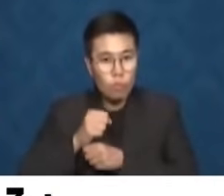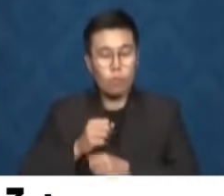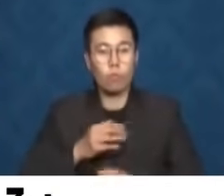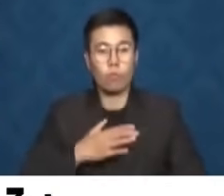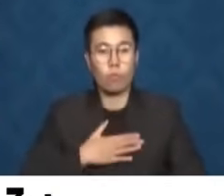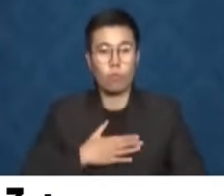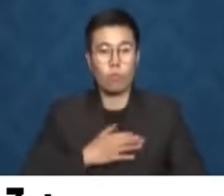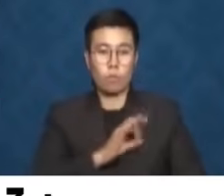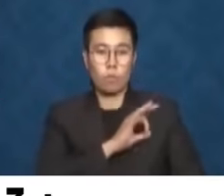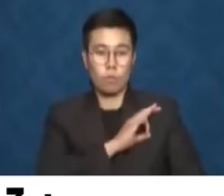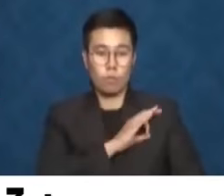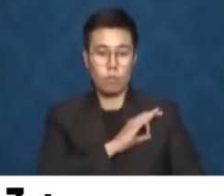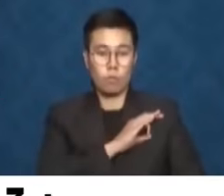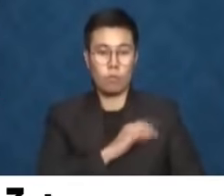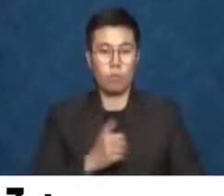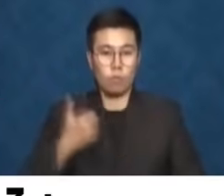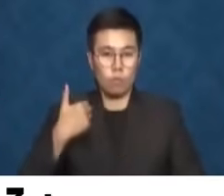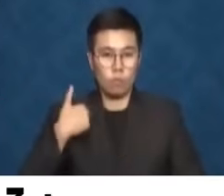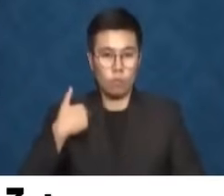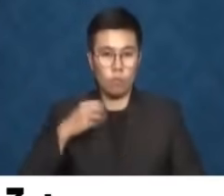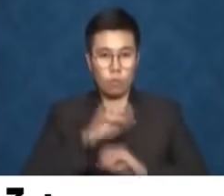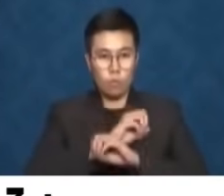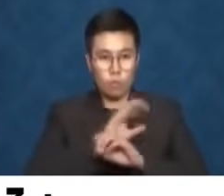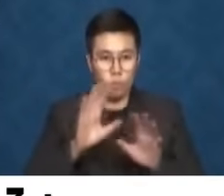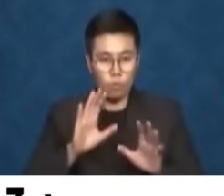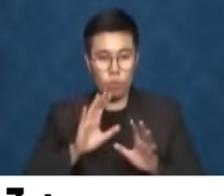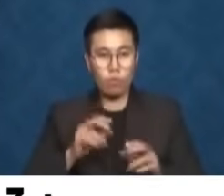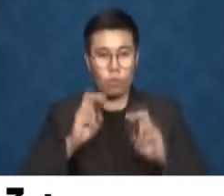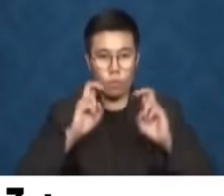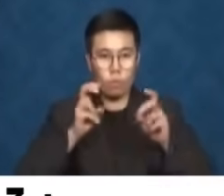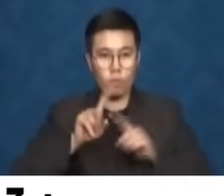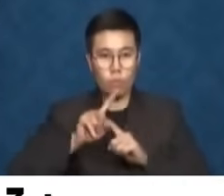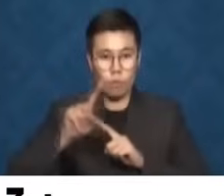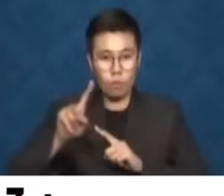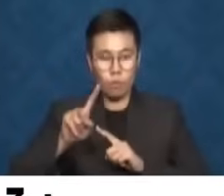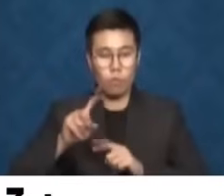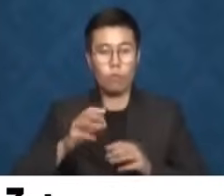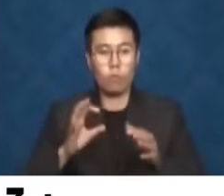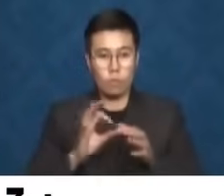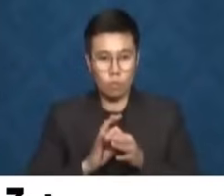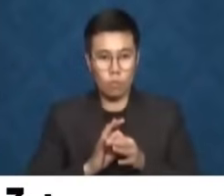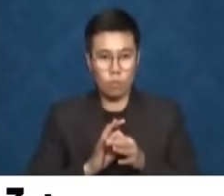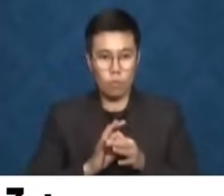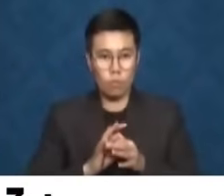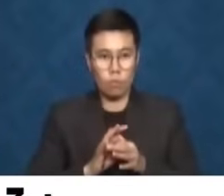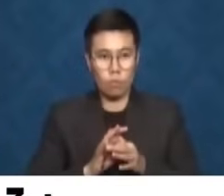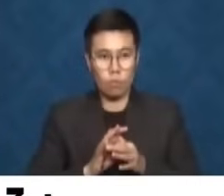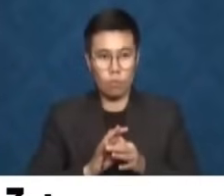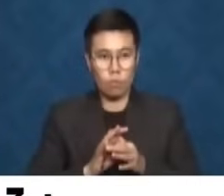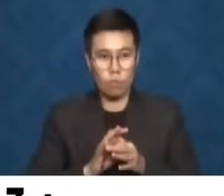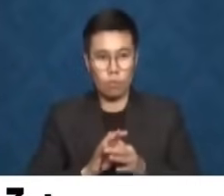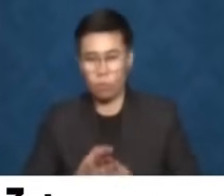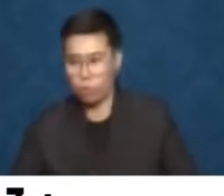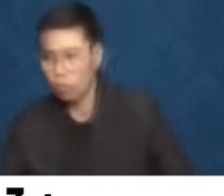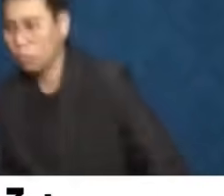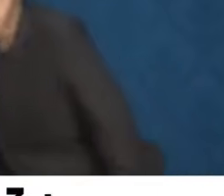ขึ้นเป็นการกระทําที่ไม่บังควรเป็นอย่างยิ่งถือเป็นการกระทำที่เกินกว่าคนไทยผู้จงรักภักดีทั้งประเทศจะยอมรับได้เป็นการย่ำยีพระผู้ทรงเป็นหัวใจ